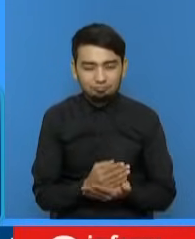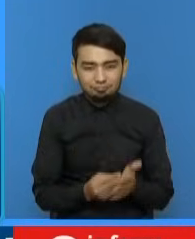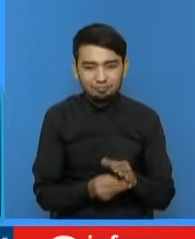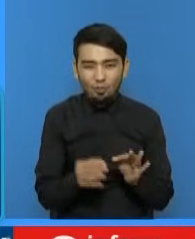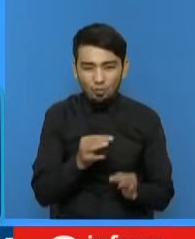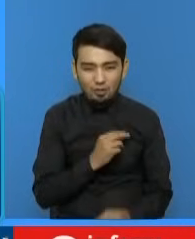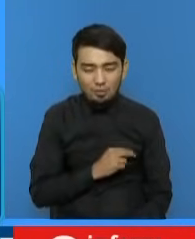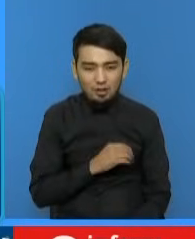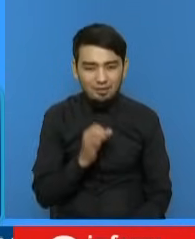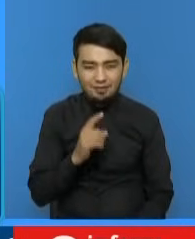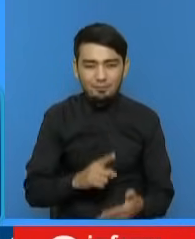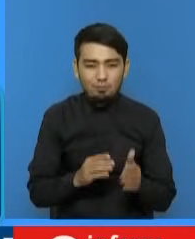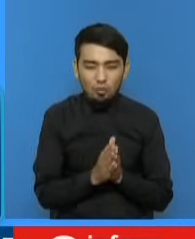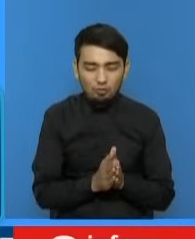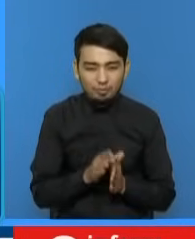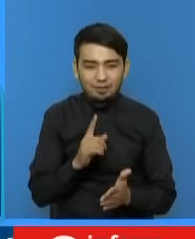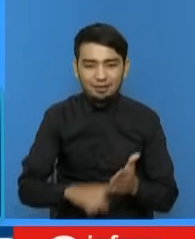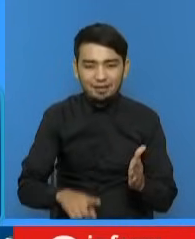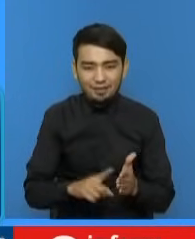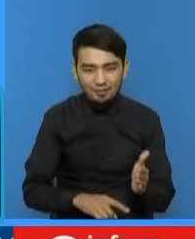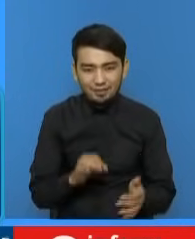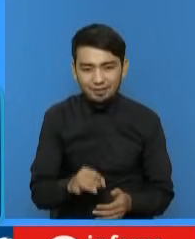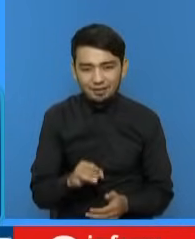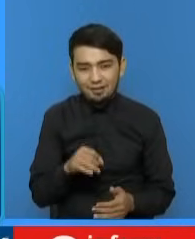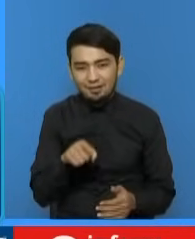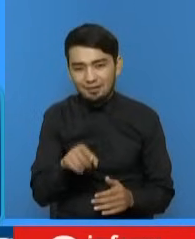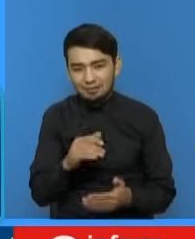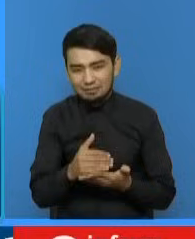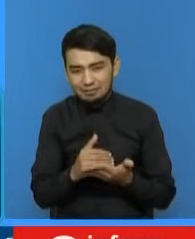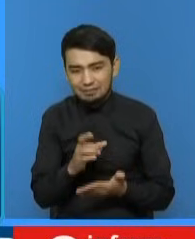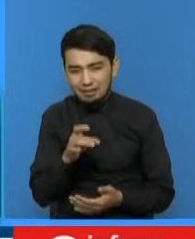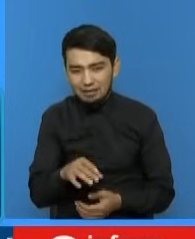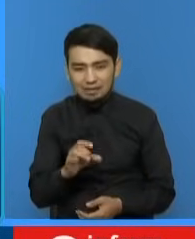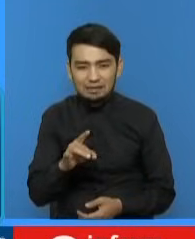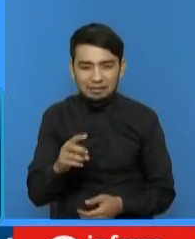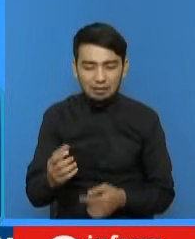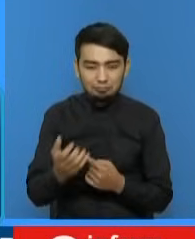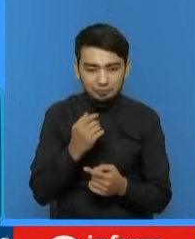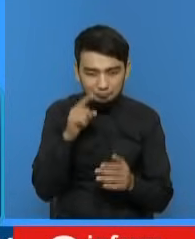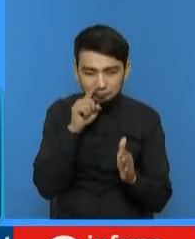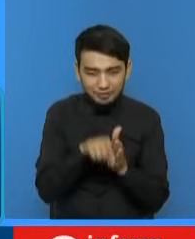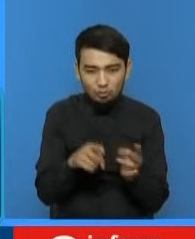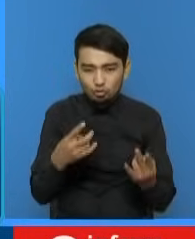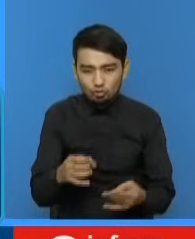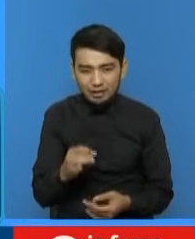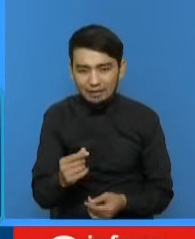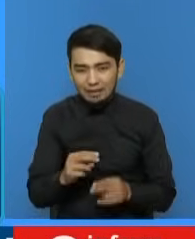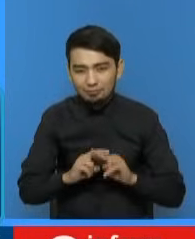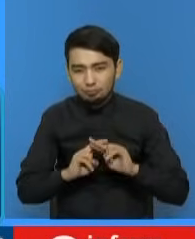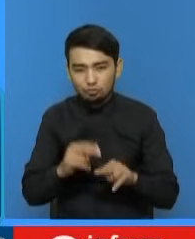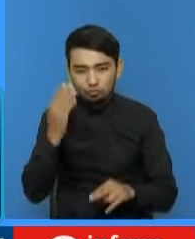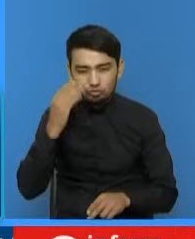Просьба не доверять фальшивой рассылке, не переходить по сомнительным ссылкам, а также не перечислять денежные